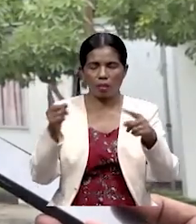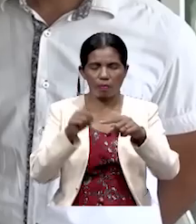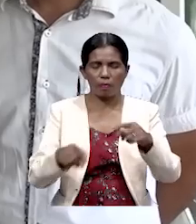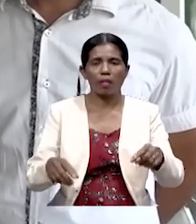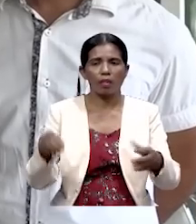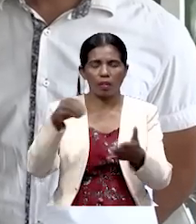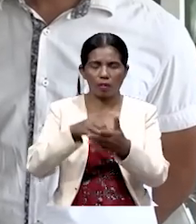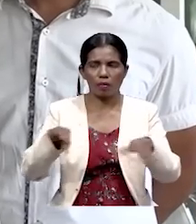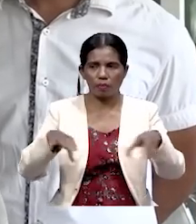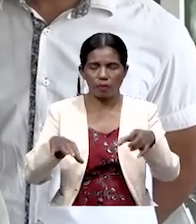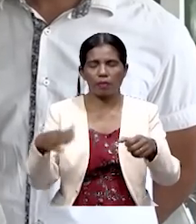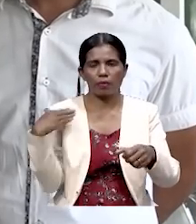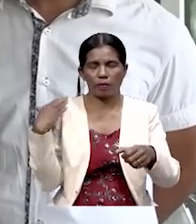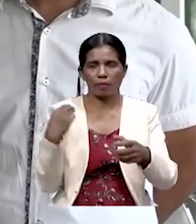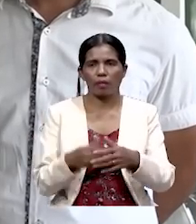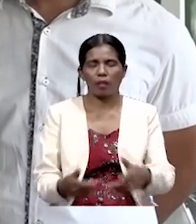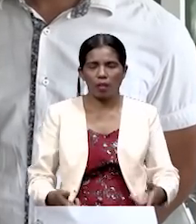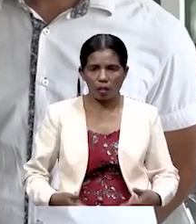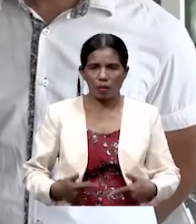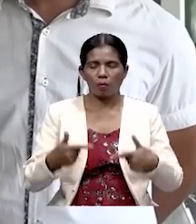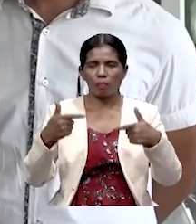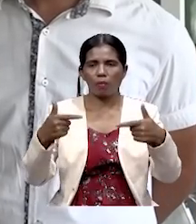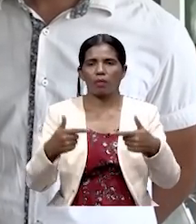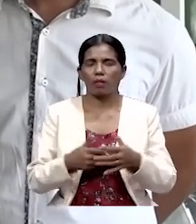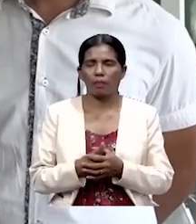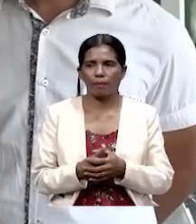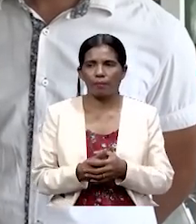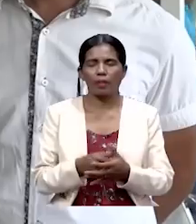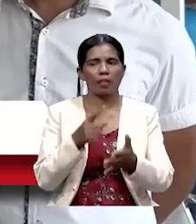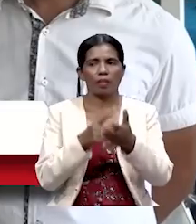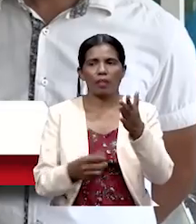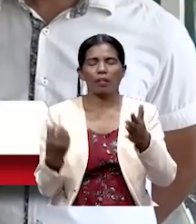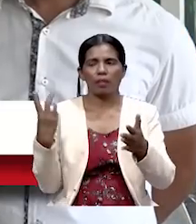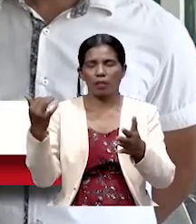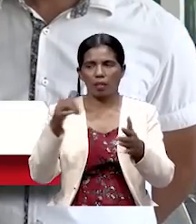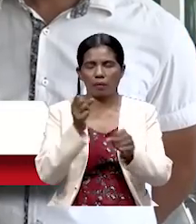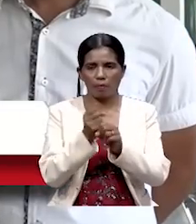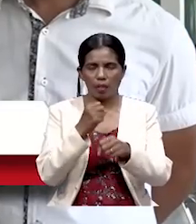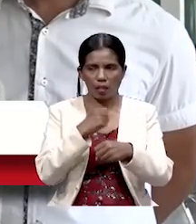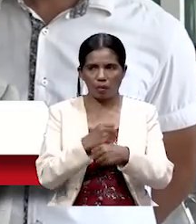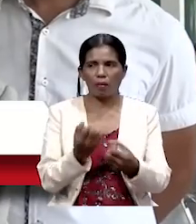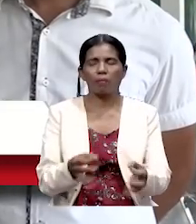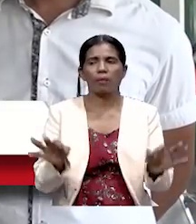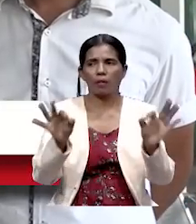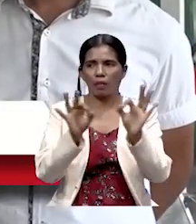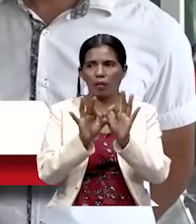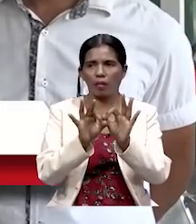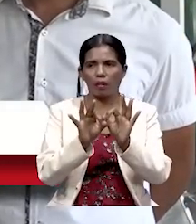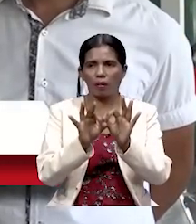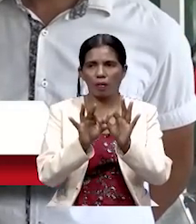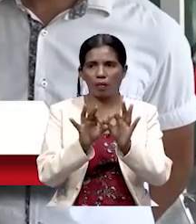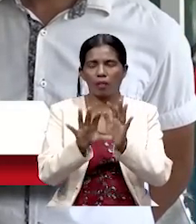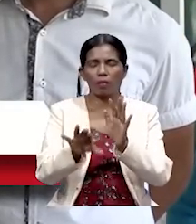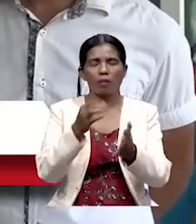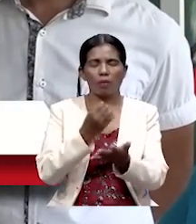zoben sira. Atau moris ne, dar rumah buat saya dedet sira bela hal, importanti sira bela etam oh